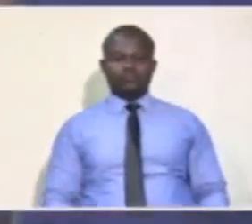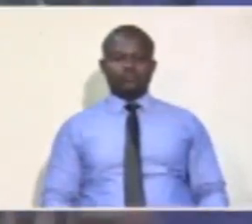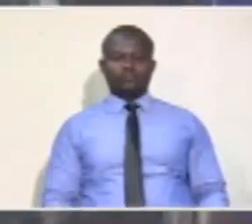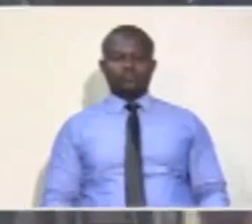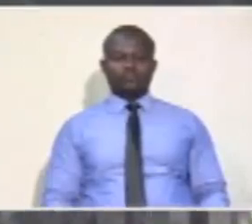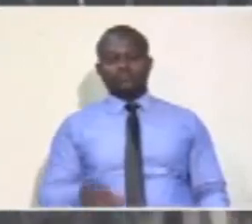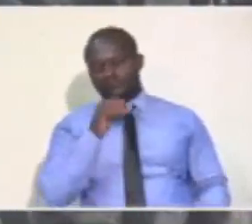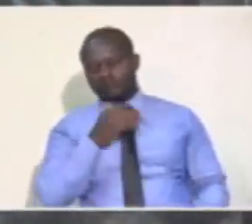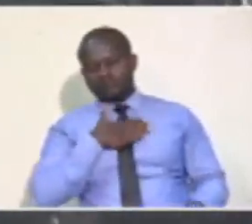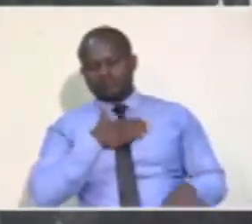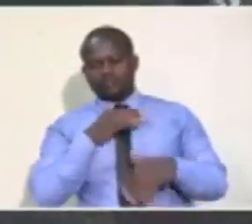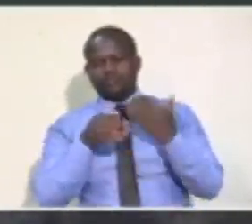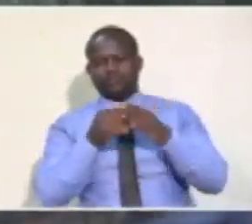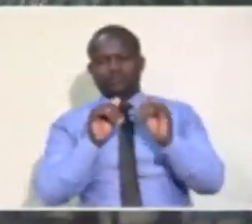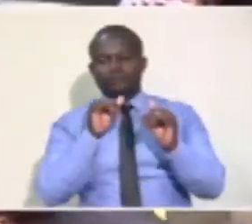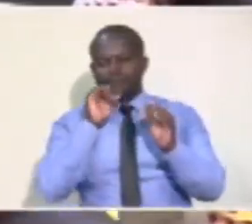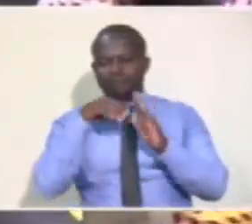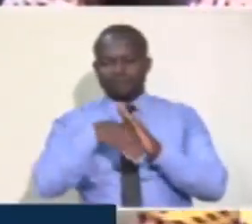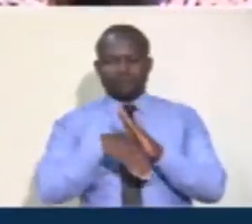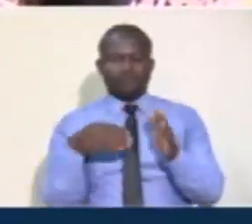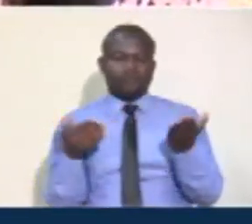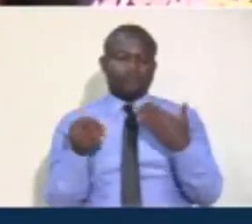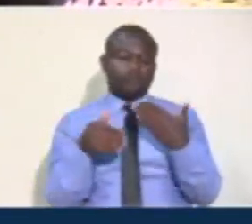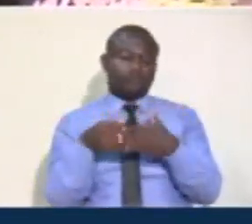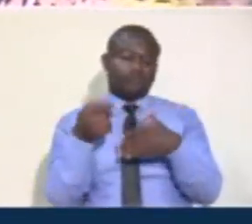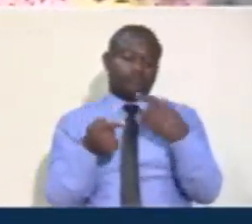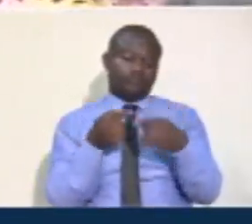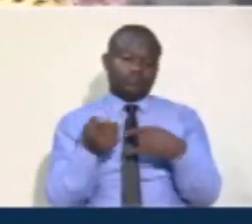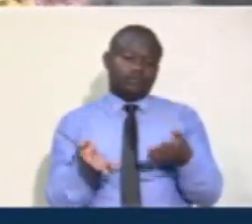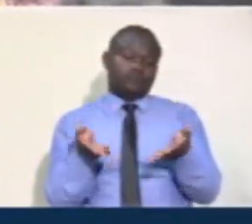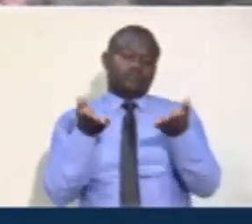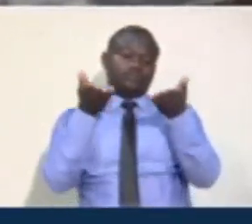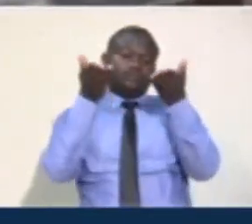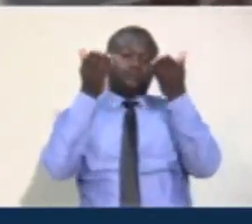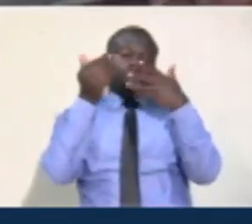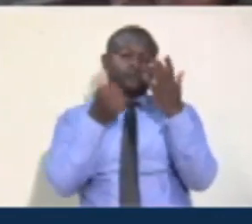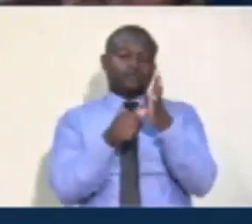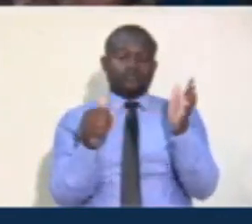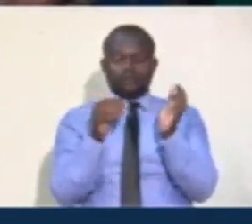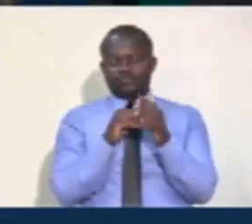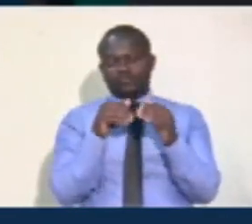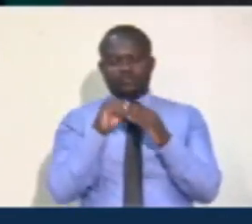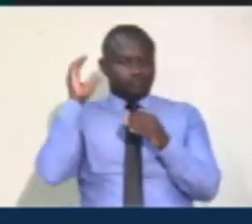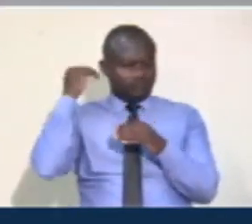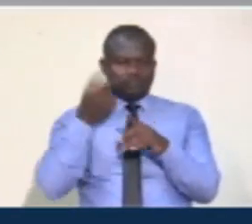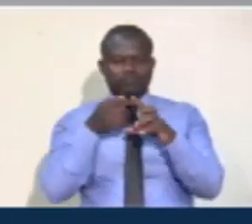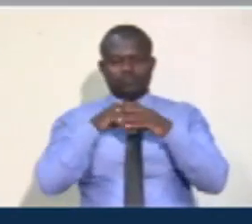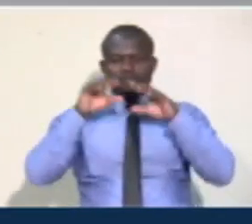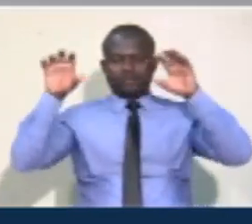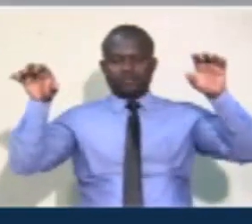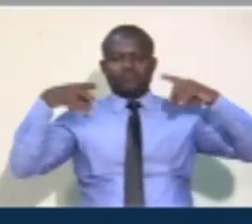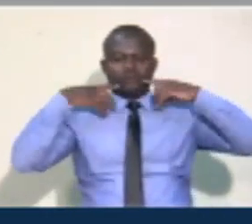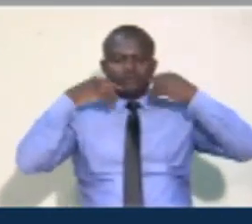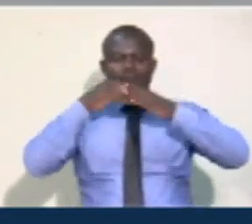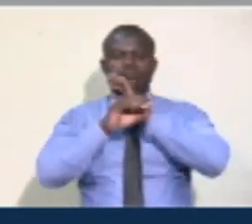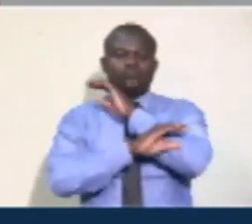ibiciro bizamutse ariko biguma aho gusubira hasi bigakomeza gutumbagira iki kibazo kandi amakuru ava hirya no hino avuga ko kiri mu